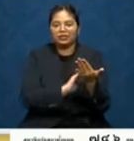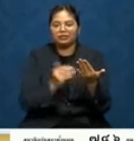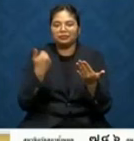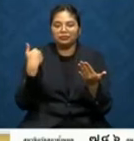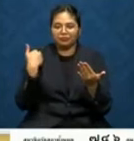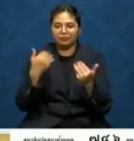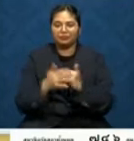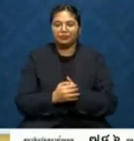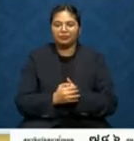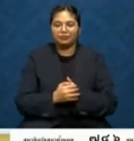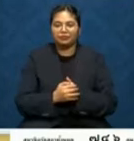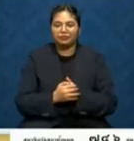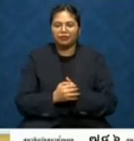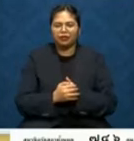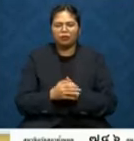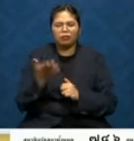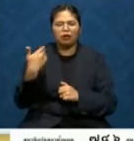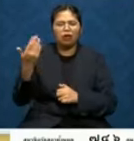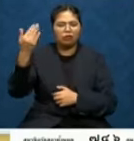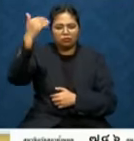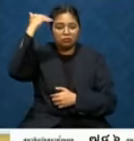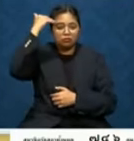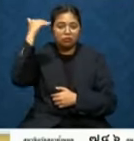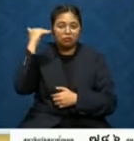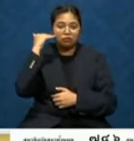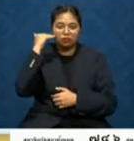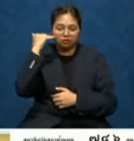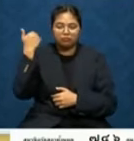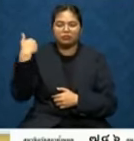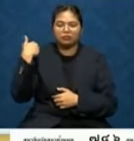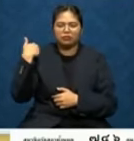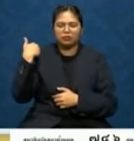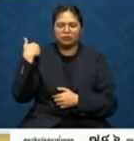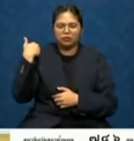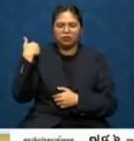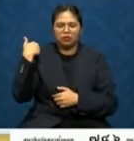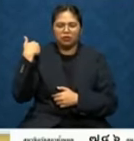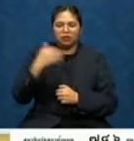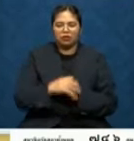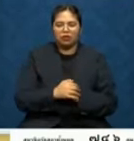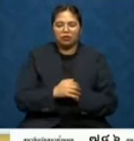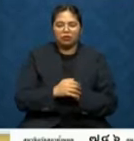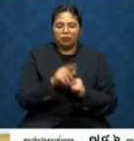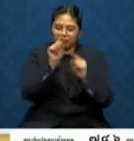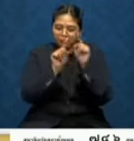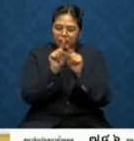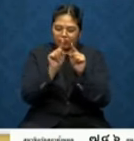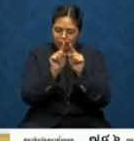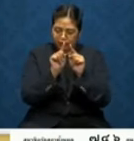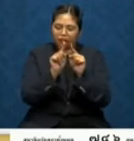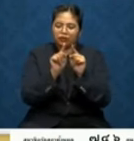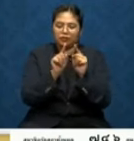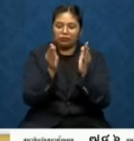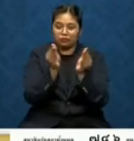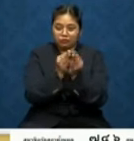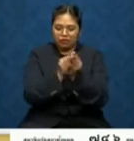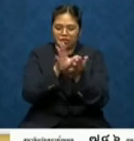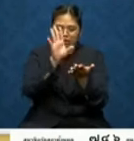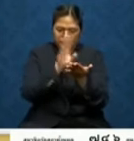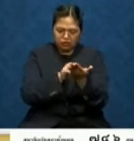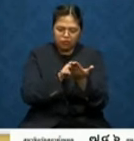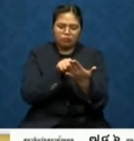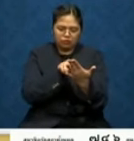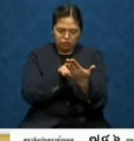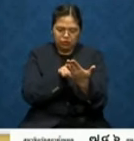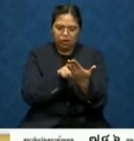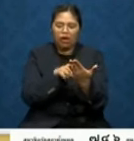ยหนึ่งที่เกาหลีนึกขึ้นมาได้หลังจากเห็นสถิติว่าที่พยายามทำ